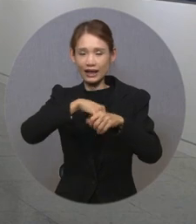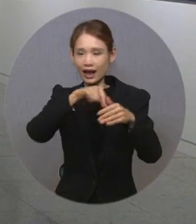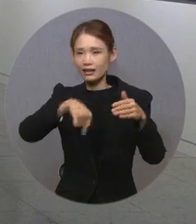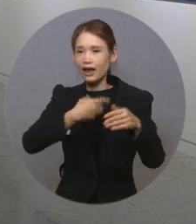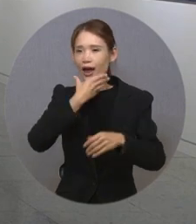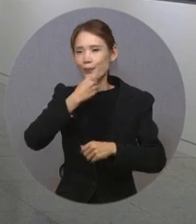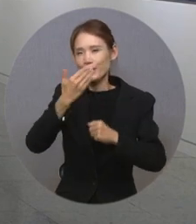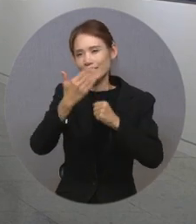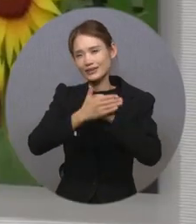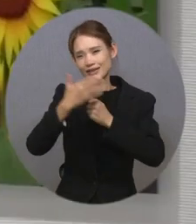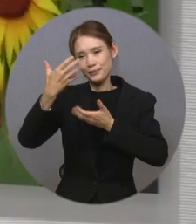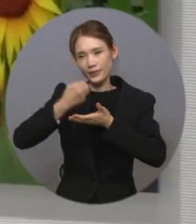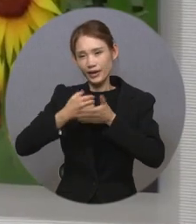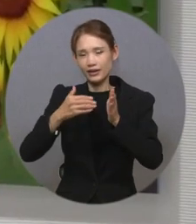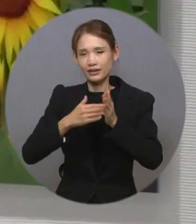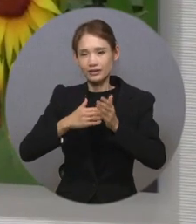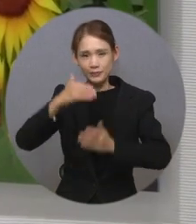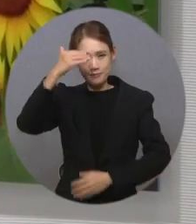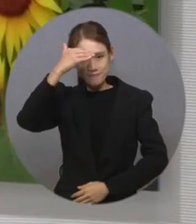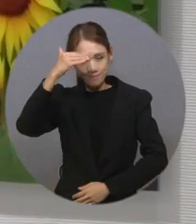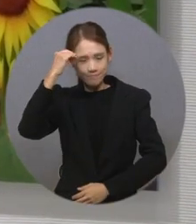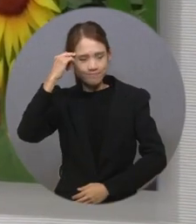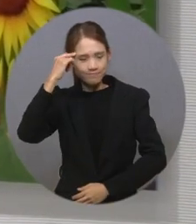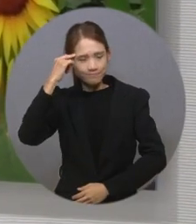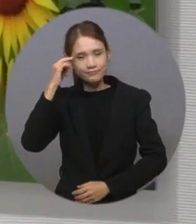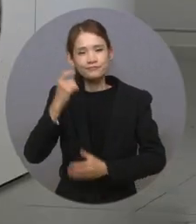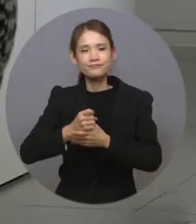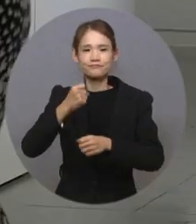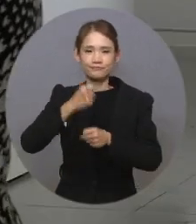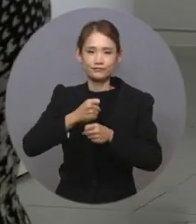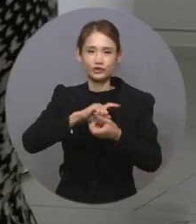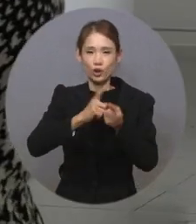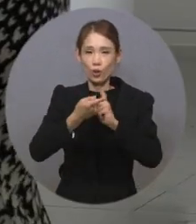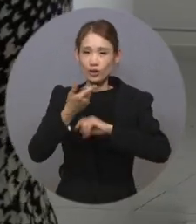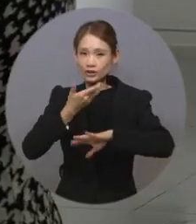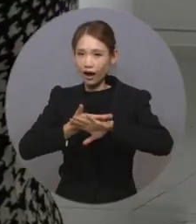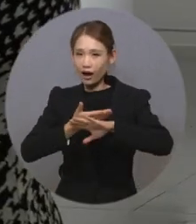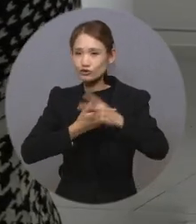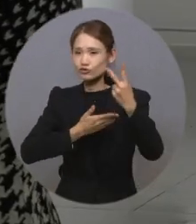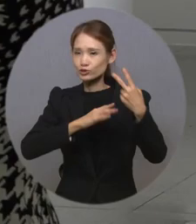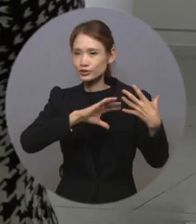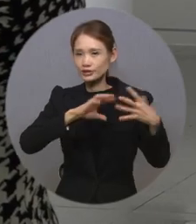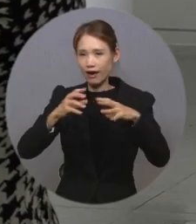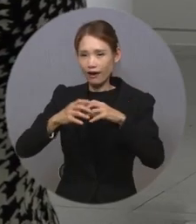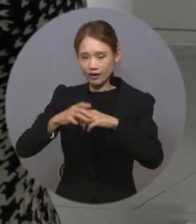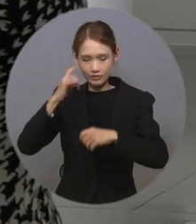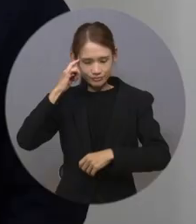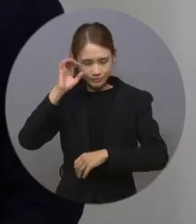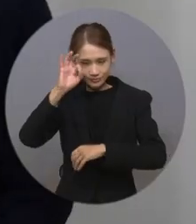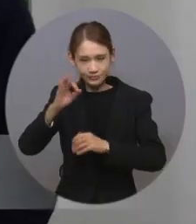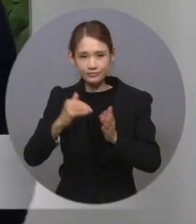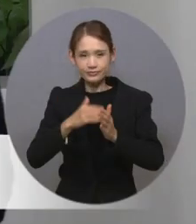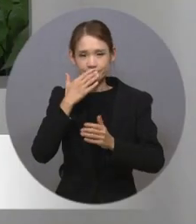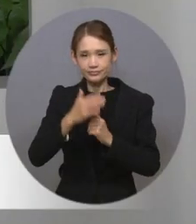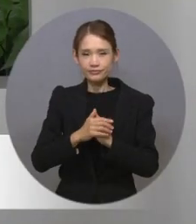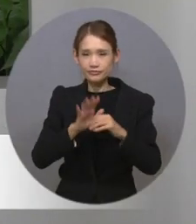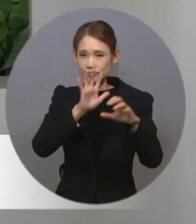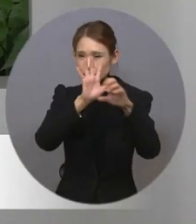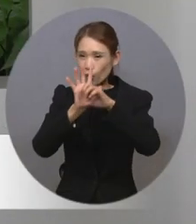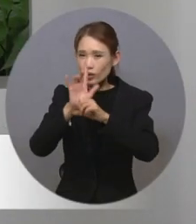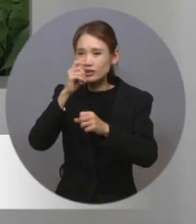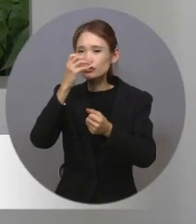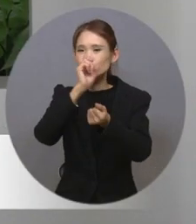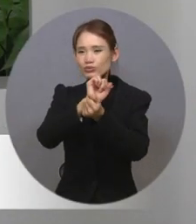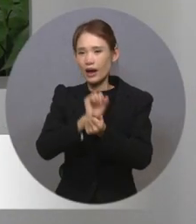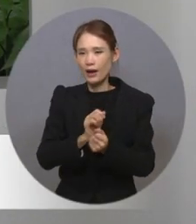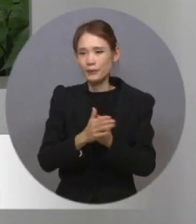행복한 이미지를 담아낸 명상의 공간으로 구성해 서로 다른 두 세계를 감상할 수 있습니다. 코로나 때문에